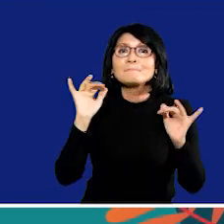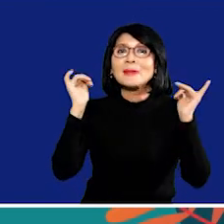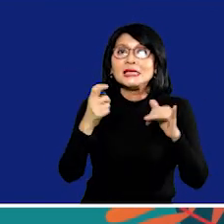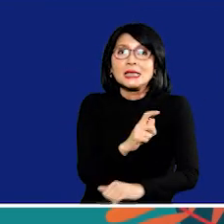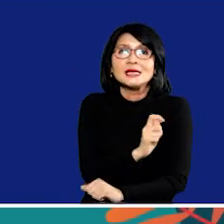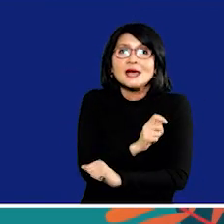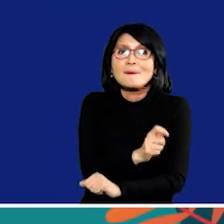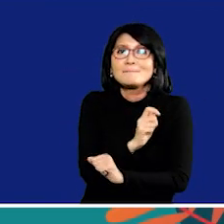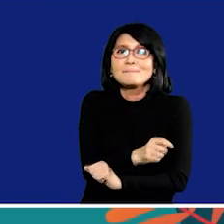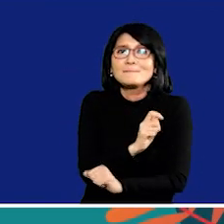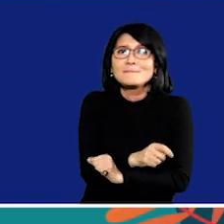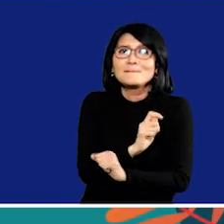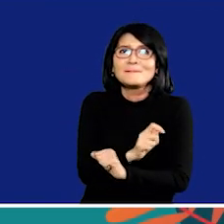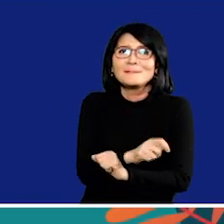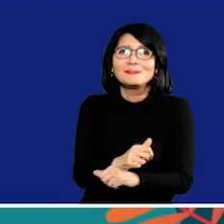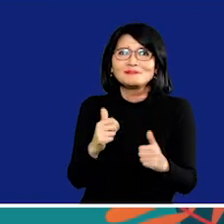Menteri.